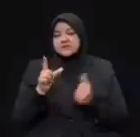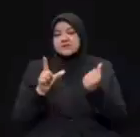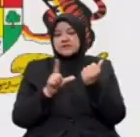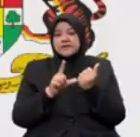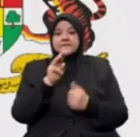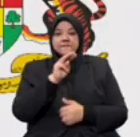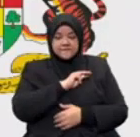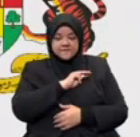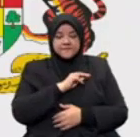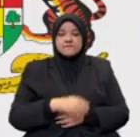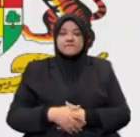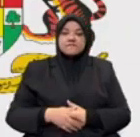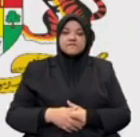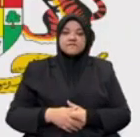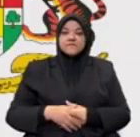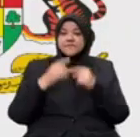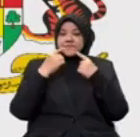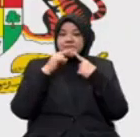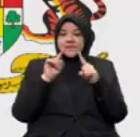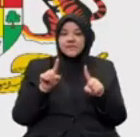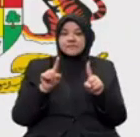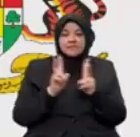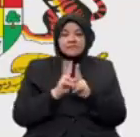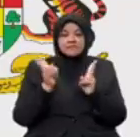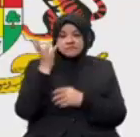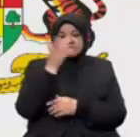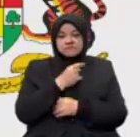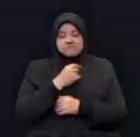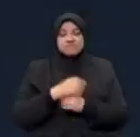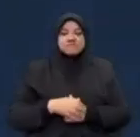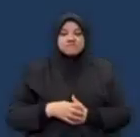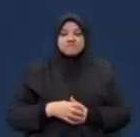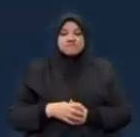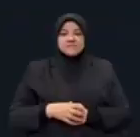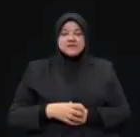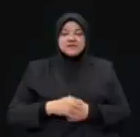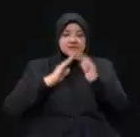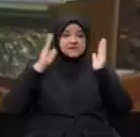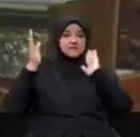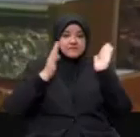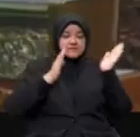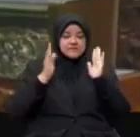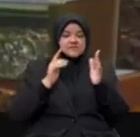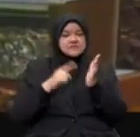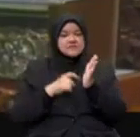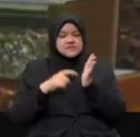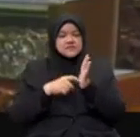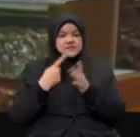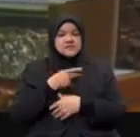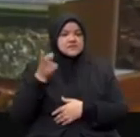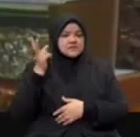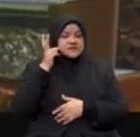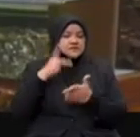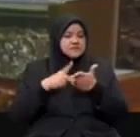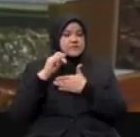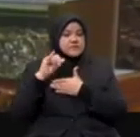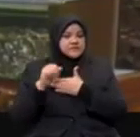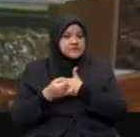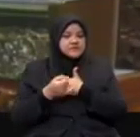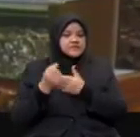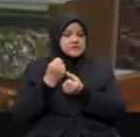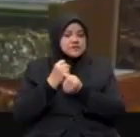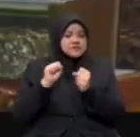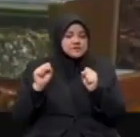Timbalan Menteri. Jawapan yang begitu menarik. Di Malaysia ini jarang sungguh kita dengar projek-projek